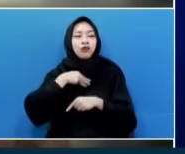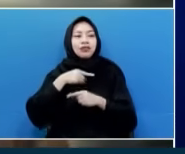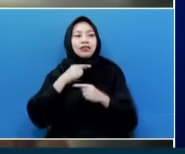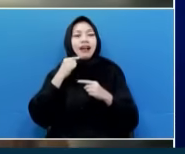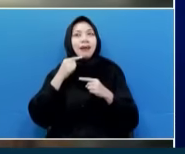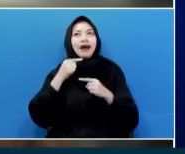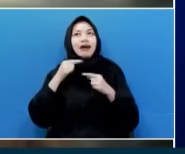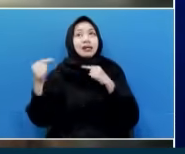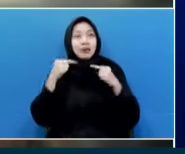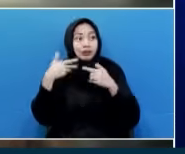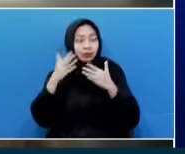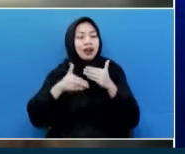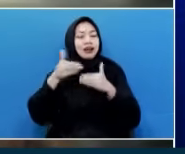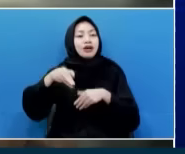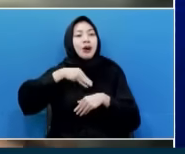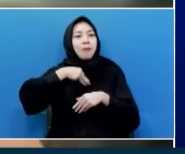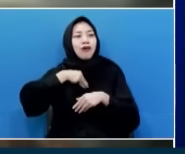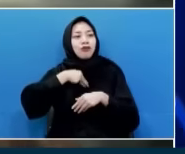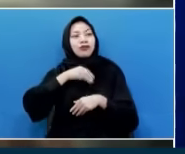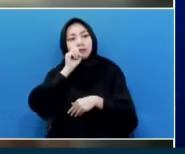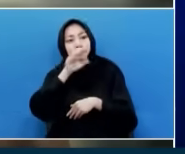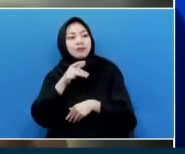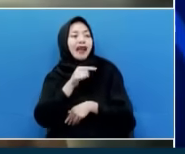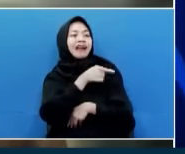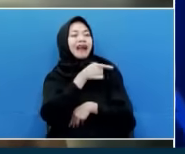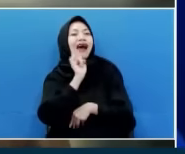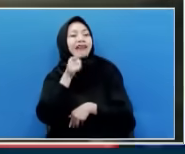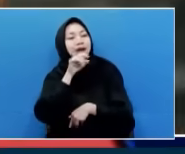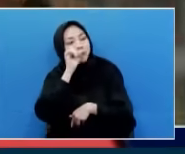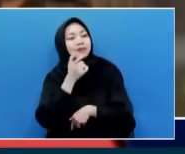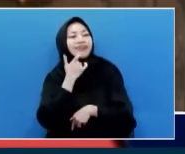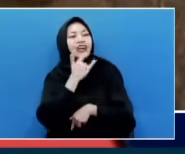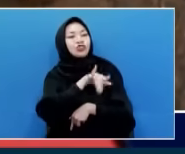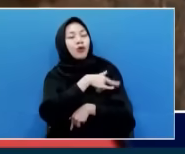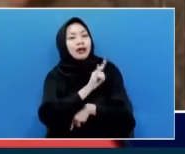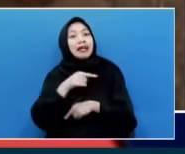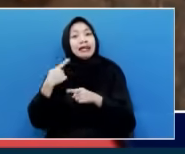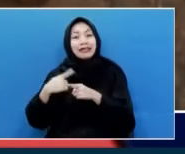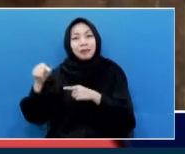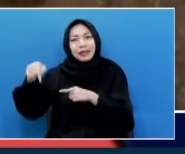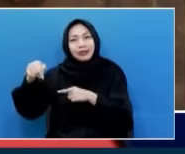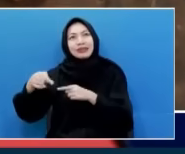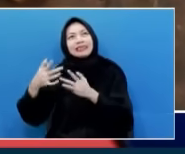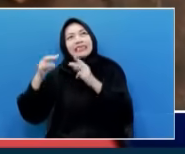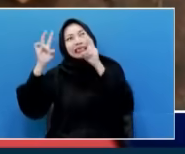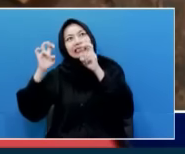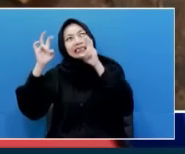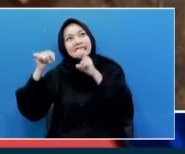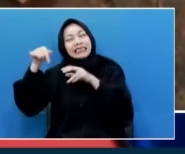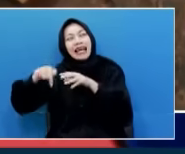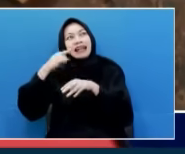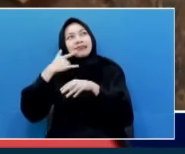setelahat ya Iya Pak Mahmud masih bilang soal Pak Jokowi jadi menurut saya ini semacam titik eh apa